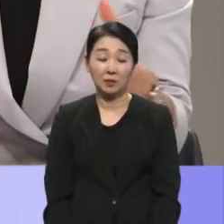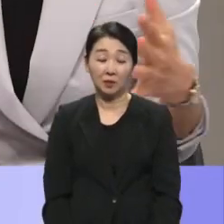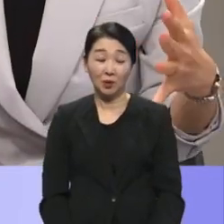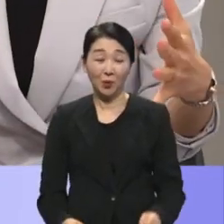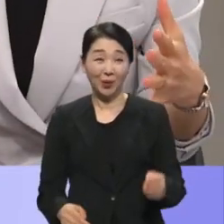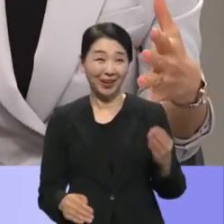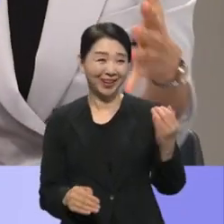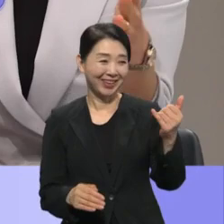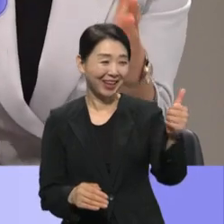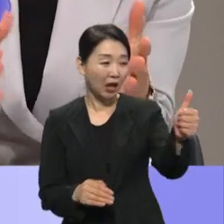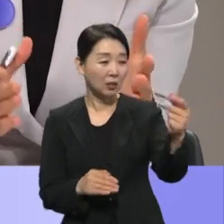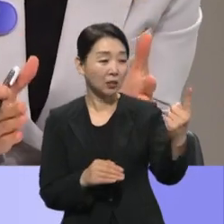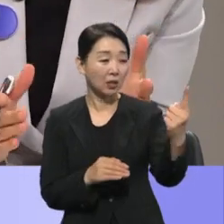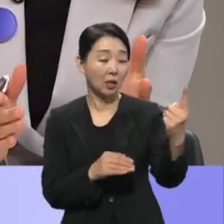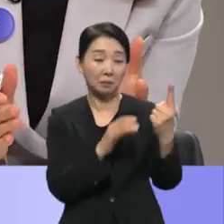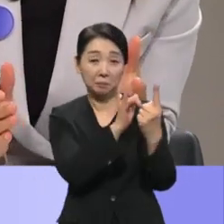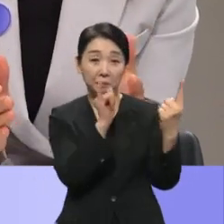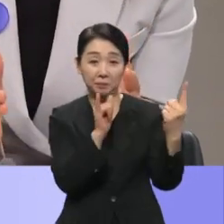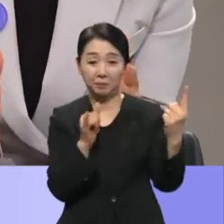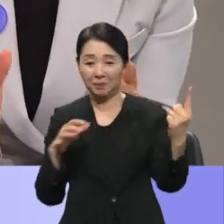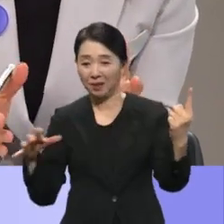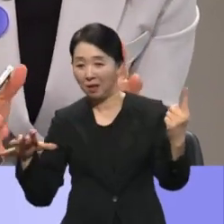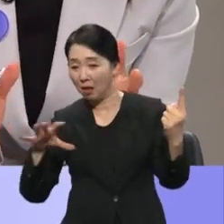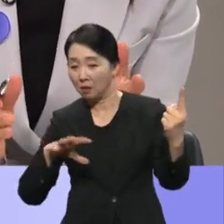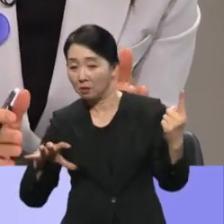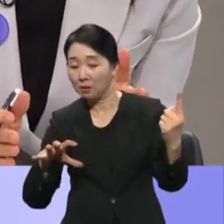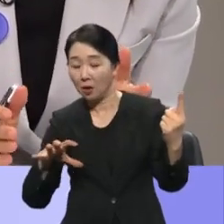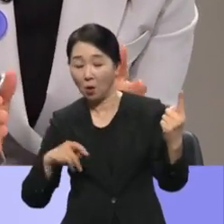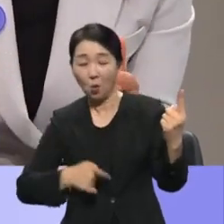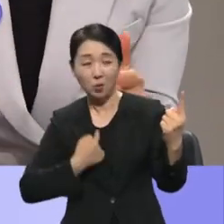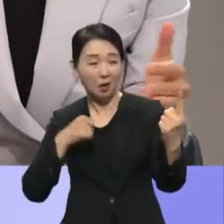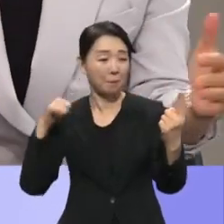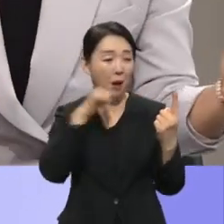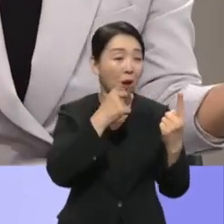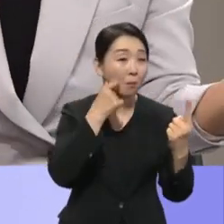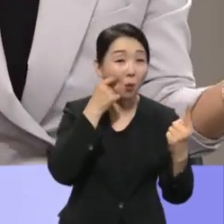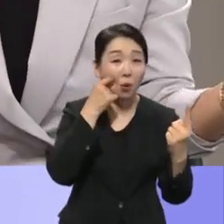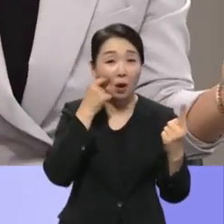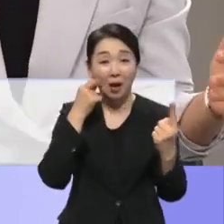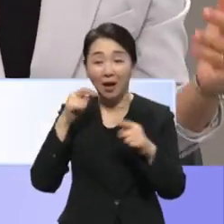할때, 군중의집단적인힘은 그들이혼자서는할수없었을용기와행동을보여줄수있도록해줍니다